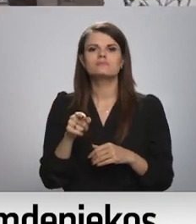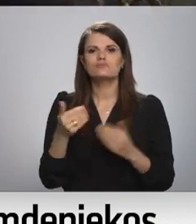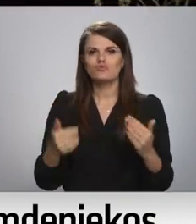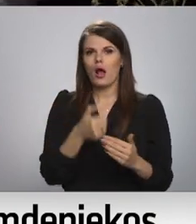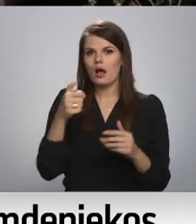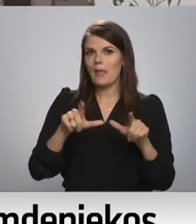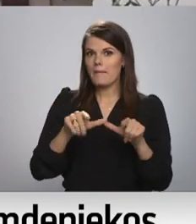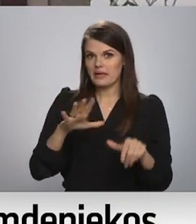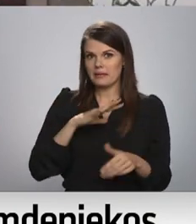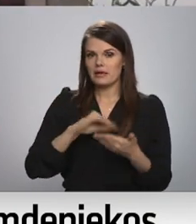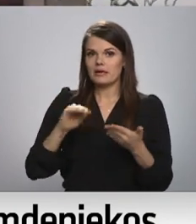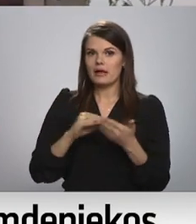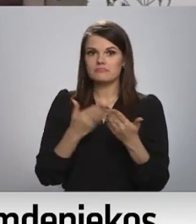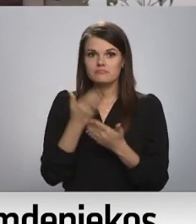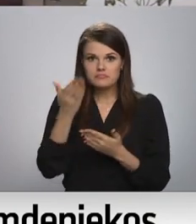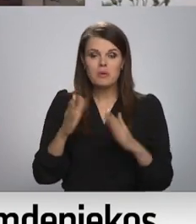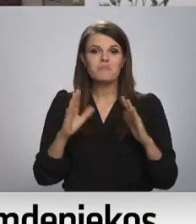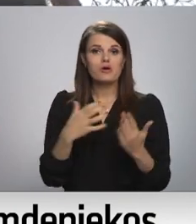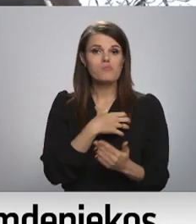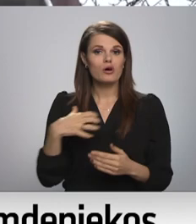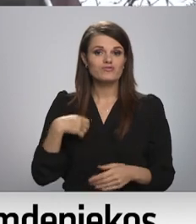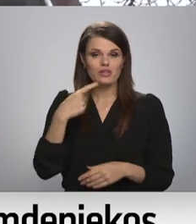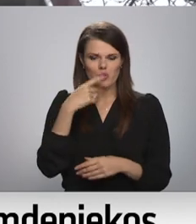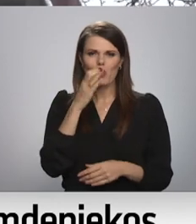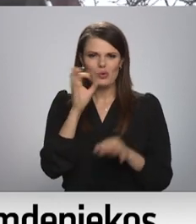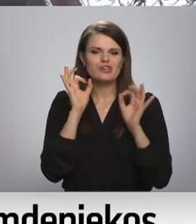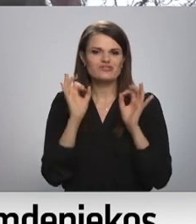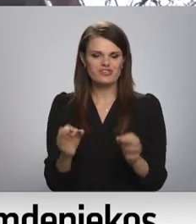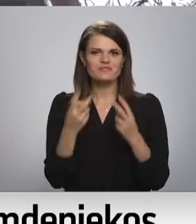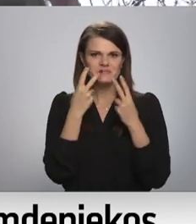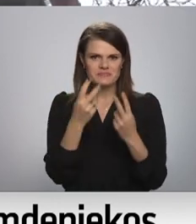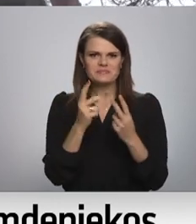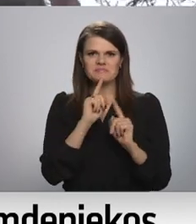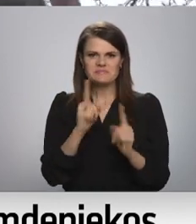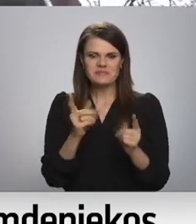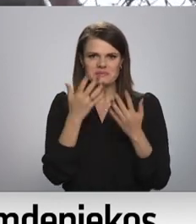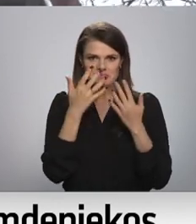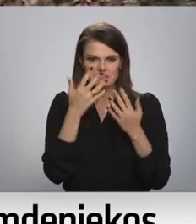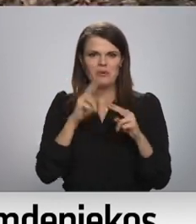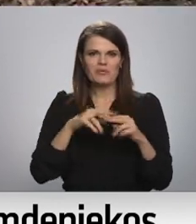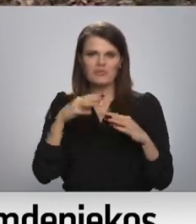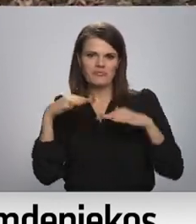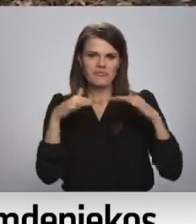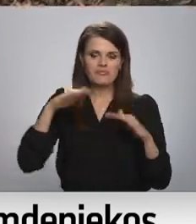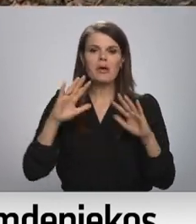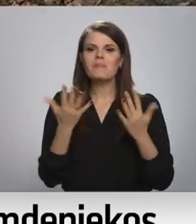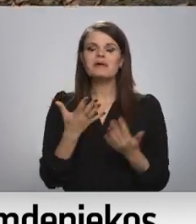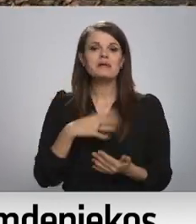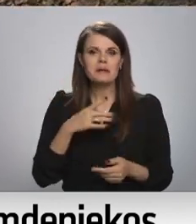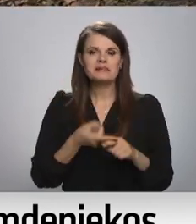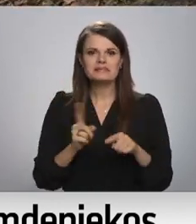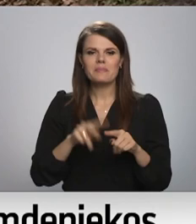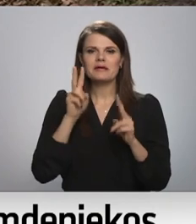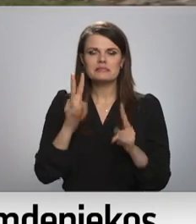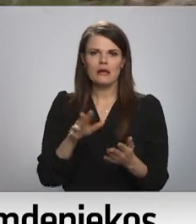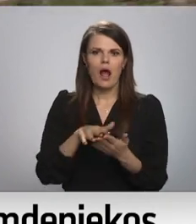aprīlī. Dienvidkurzemes novada pašvaldība atzīst, ka ūdenim tiešām ir novērojama specifisks aromāts un duļķainība, bet cēlons esot paaugstinātais dzelzs